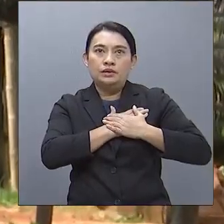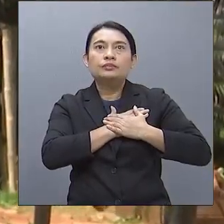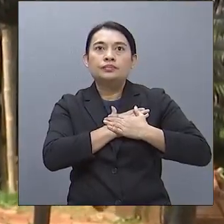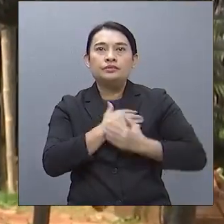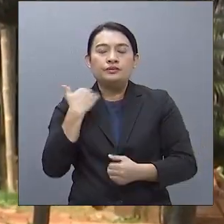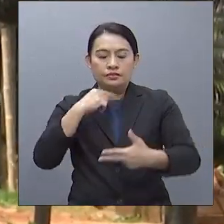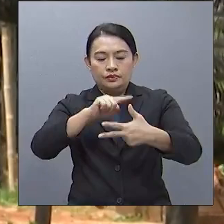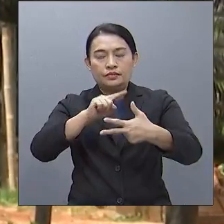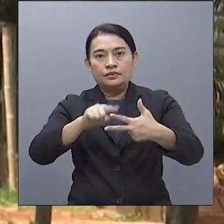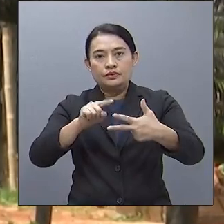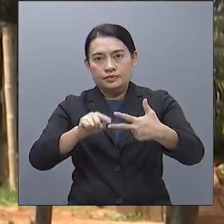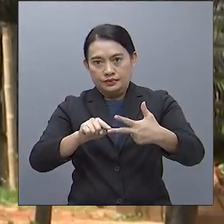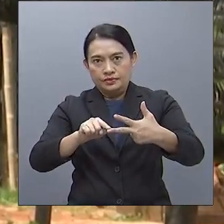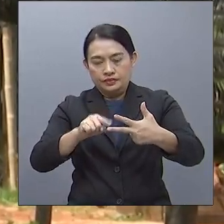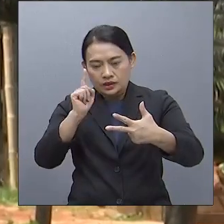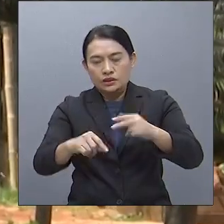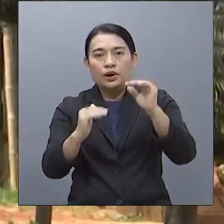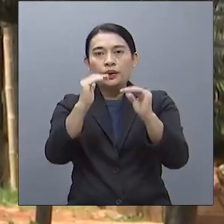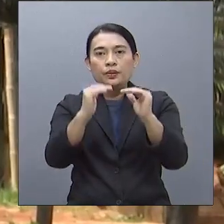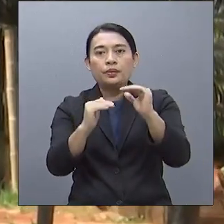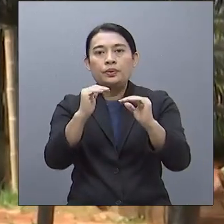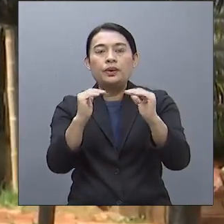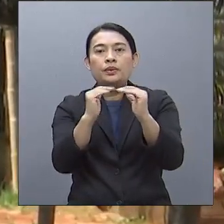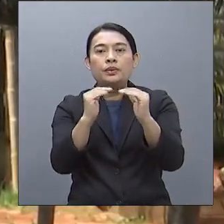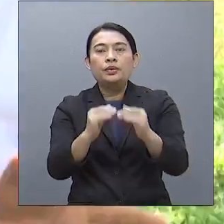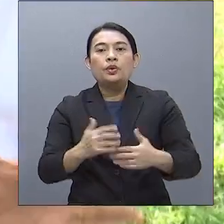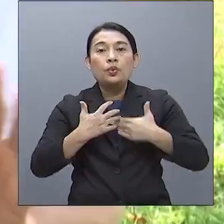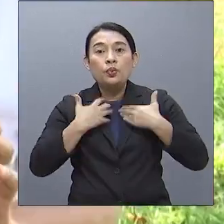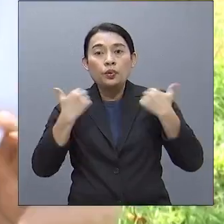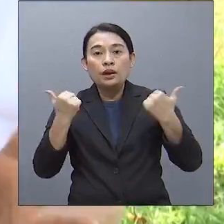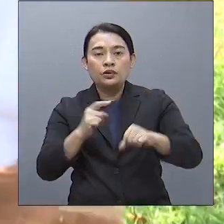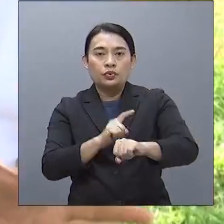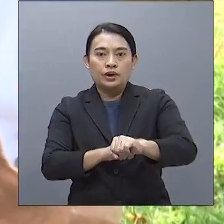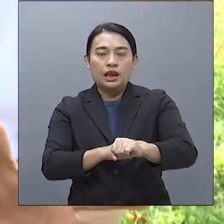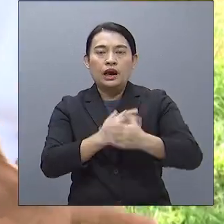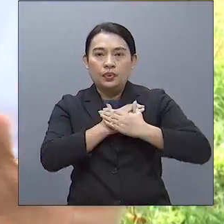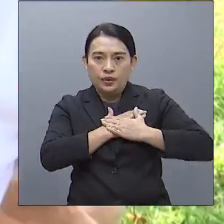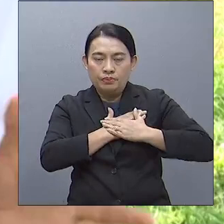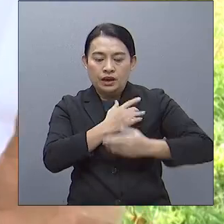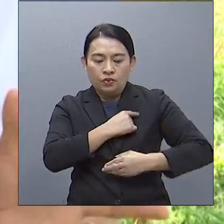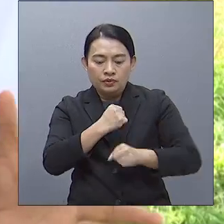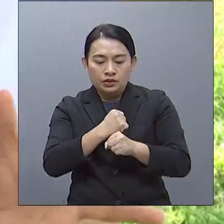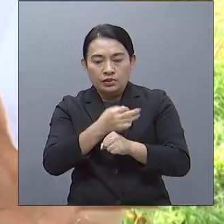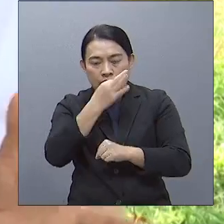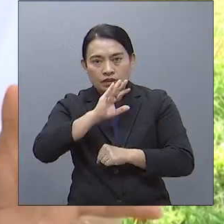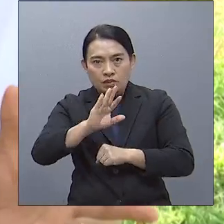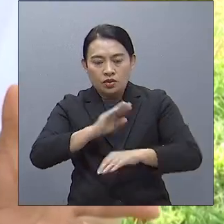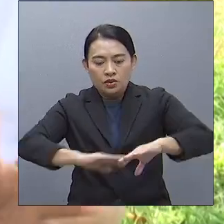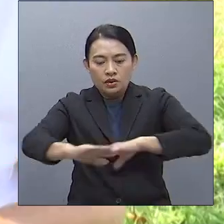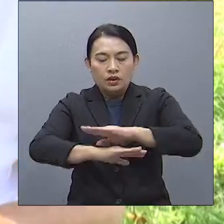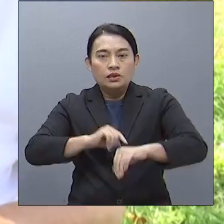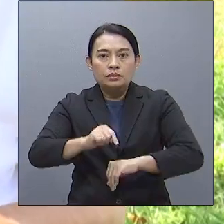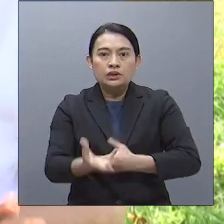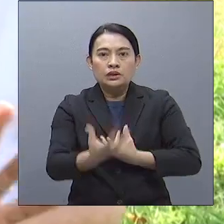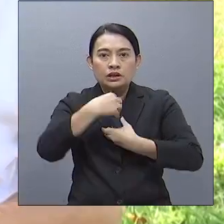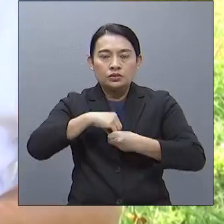ประมาณ3อย่างเนี่ยครับที่มันควรจะต้องบาลานซ์กันผมว่าความสุขกับเวลากับความรักในอาชีพมันเป็นพื้นฐานของคน